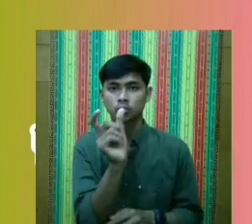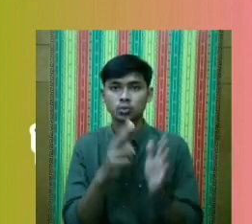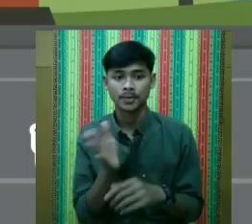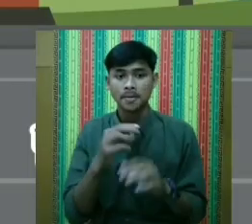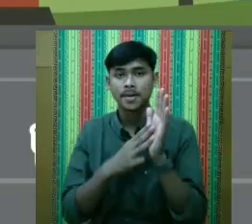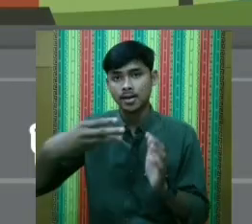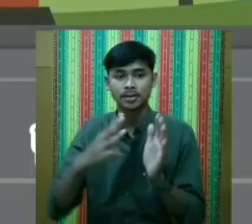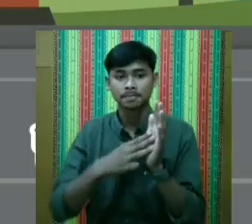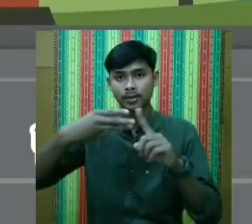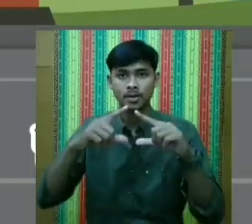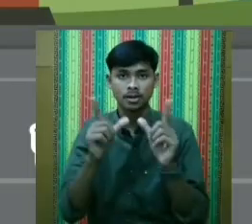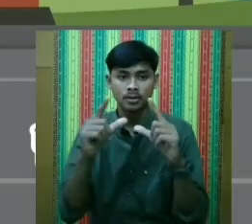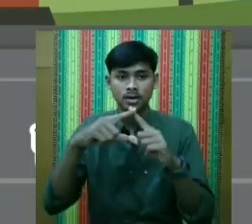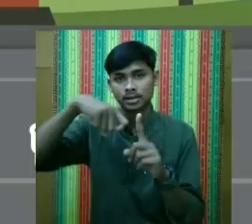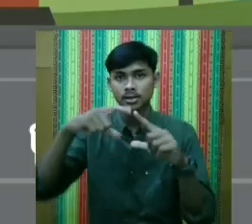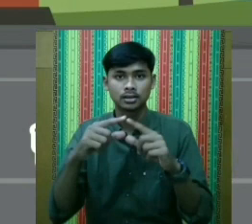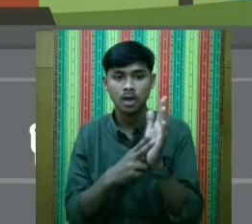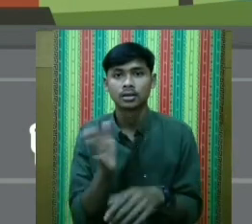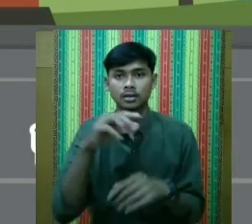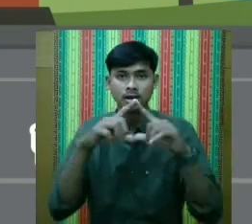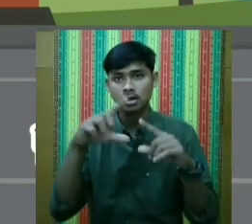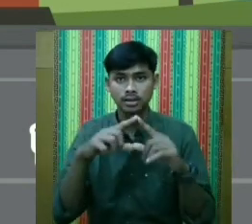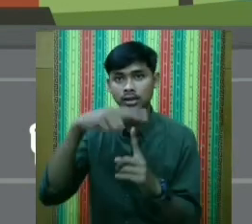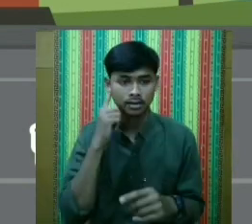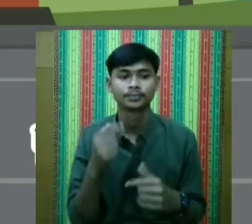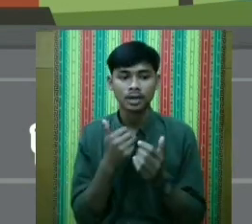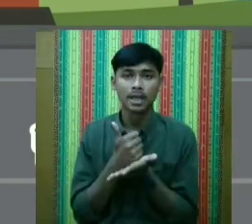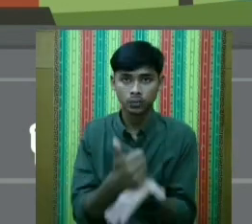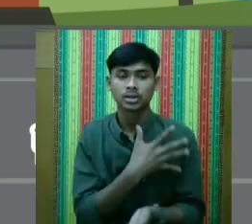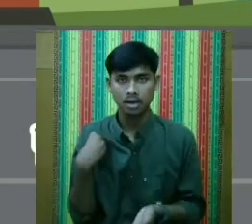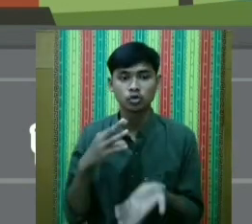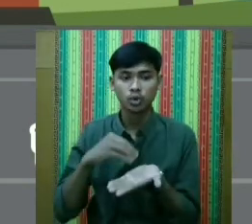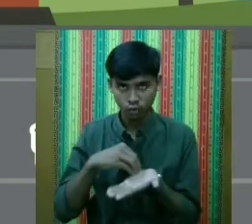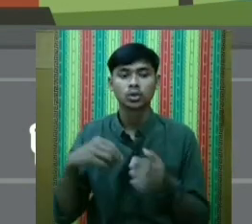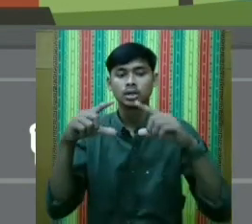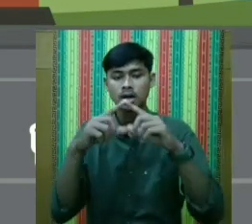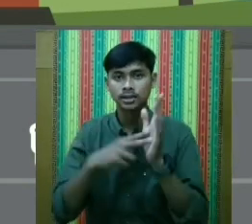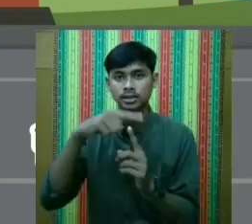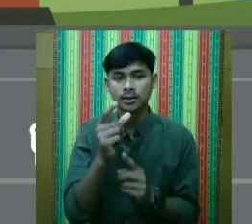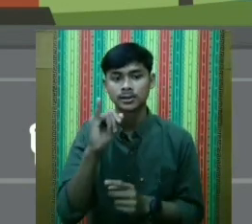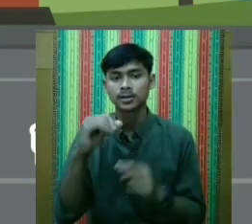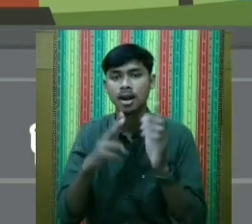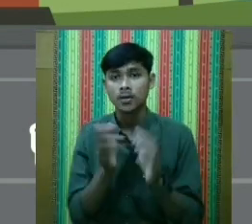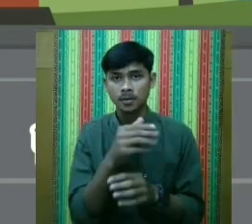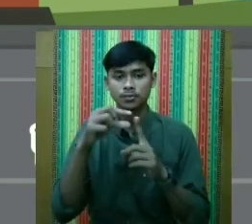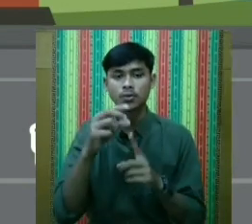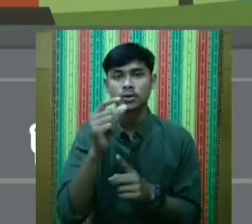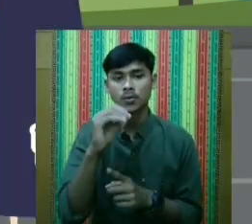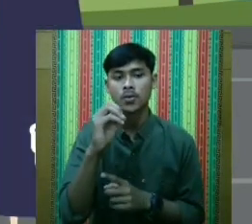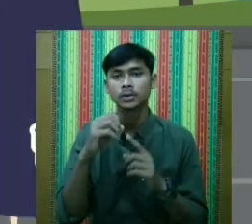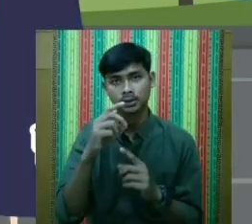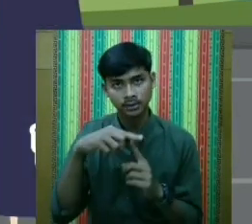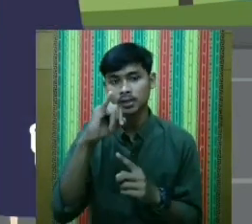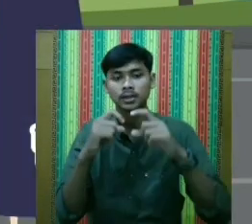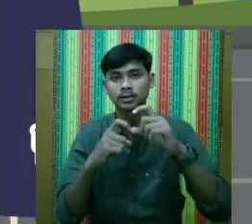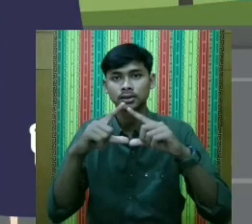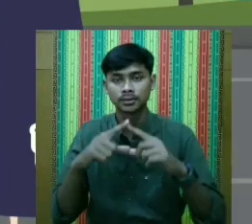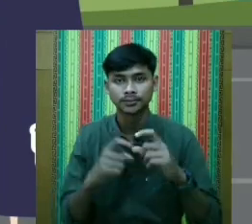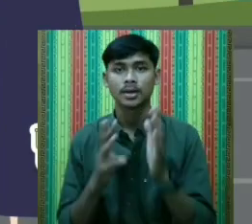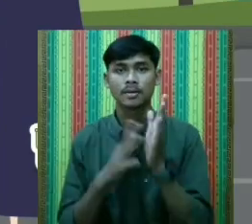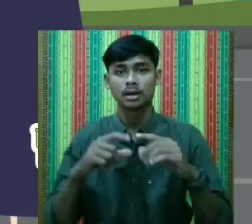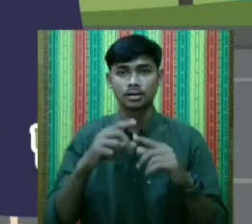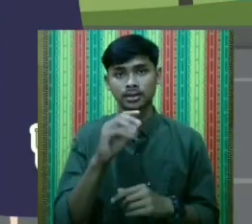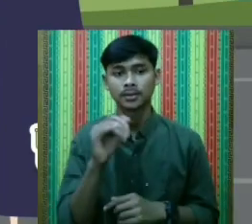parkir soto petugas pelayan untuk membantu uang Bapak Ibu menuju ruang